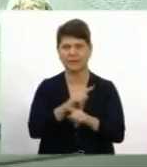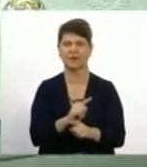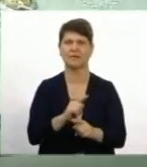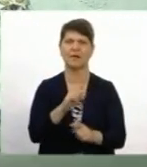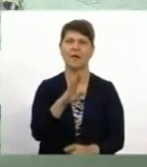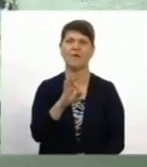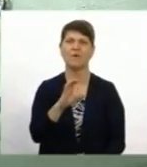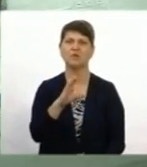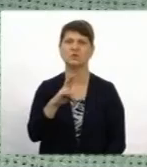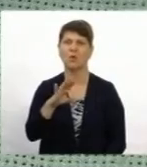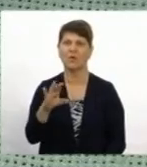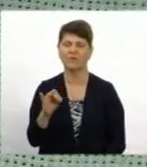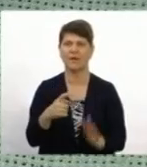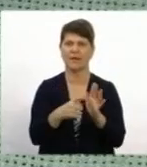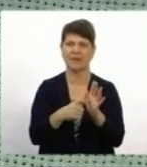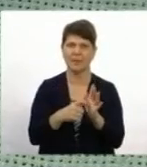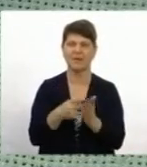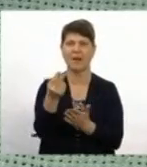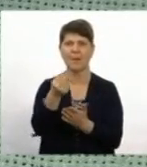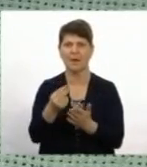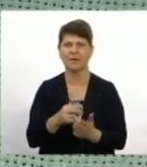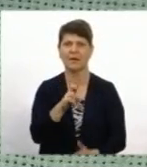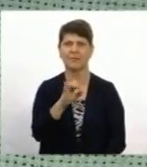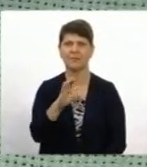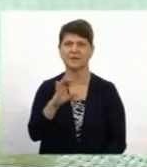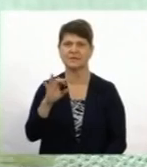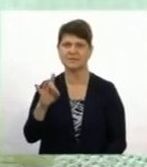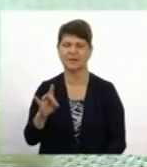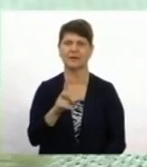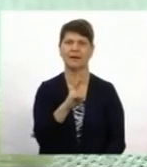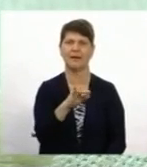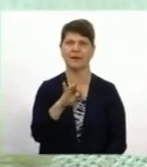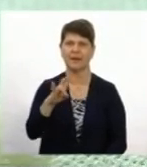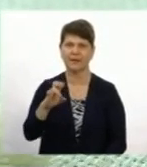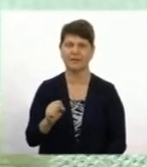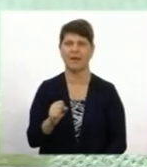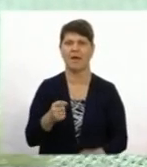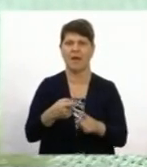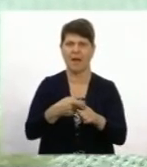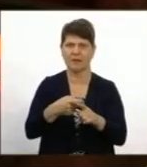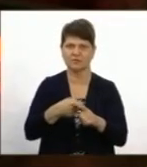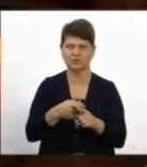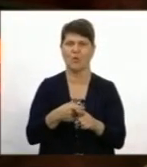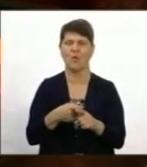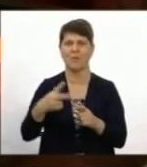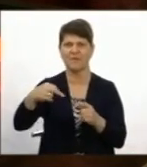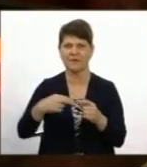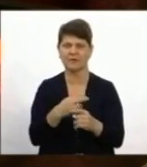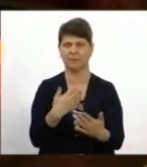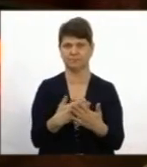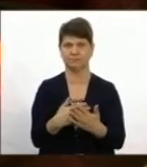Воскові, дряпанки, травлені мальованки з бісеру, крейди та ажурні, вив'язані гачком. Загалом у експозиції